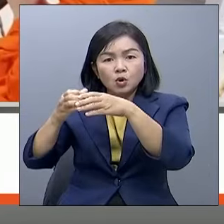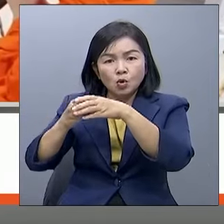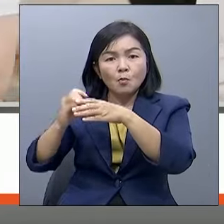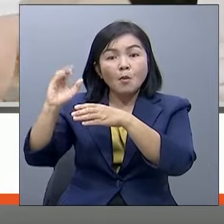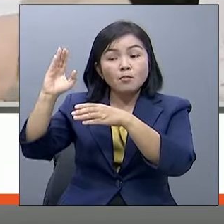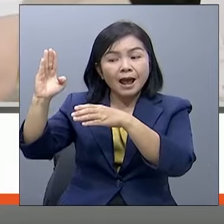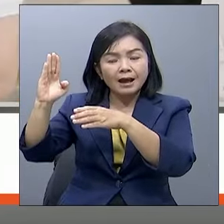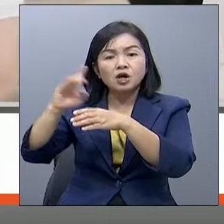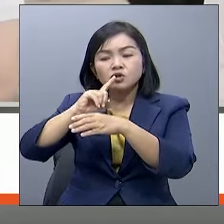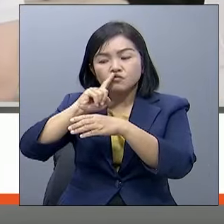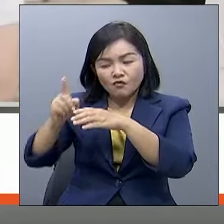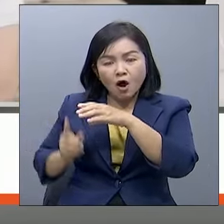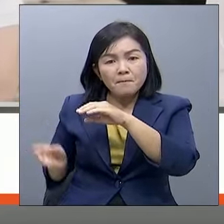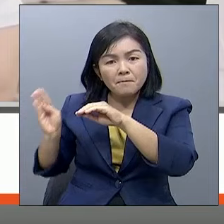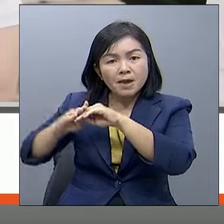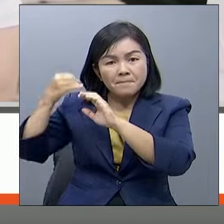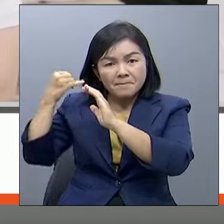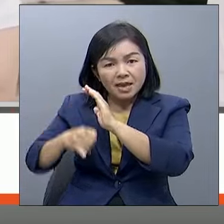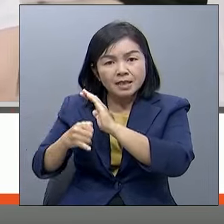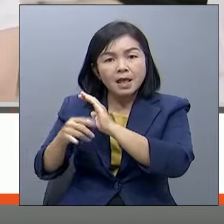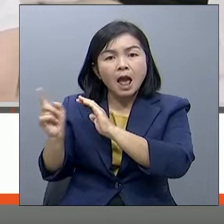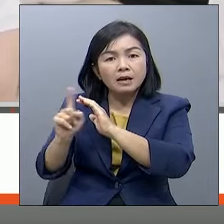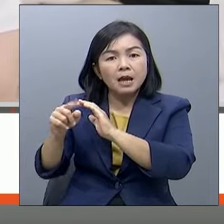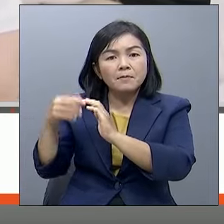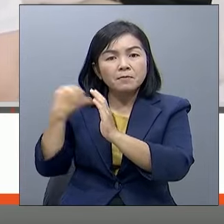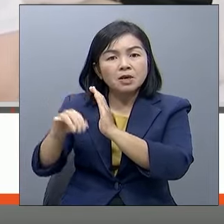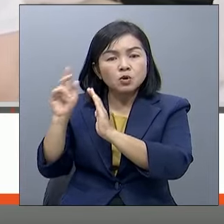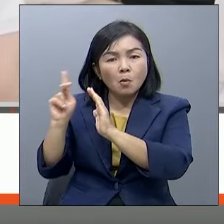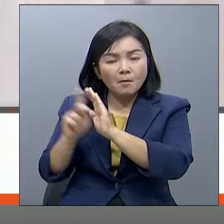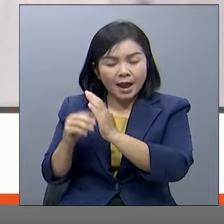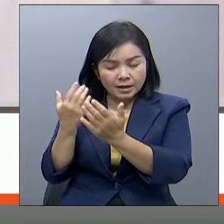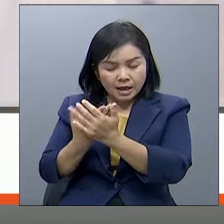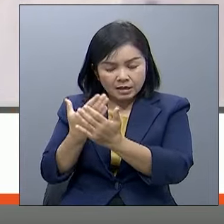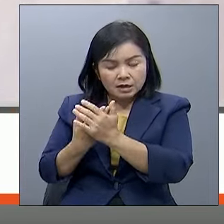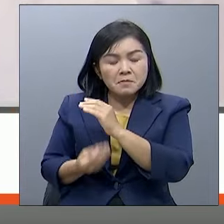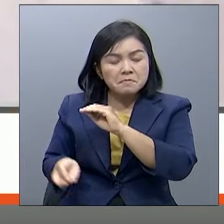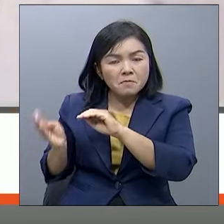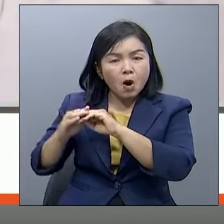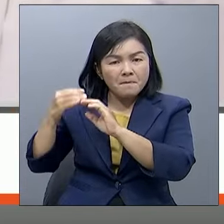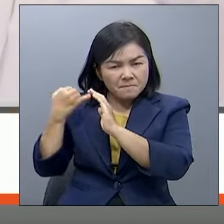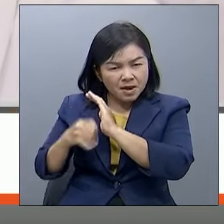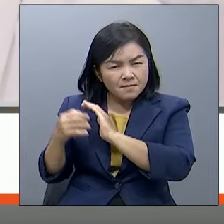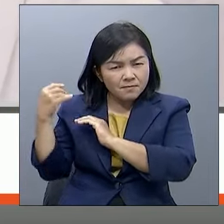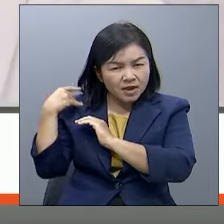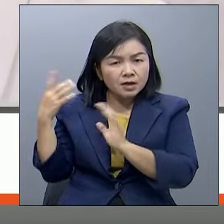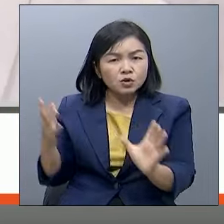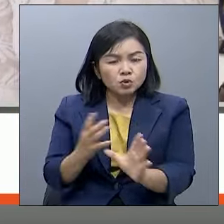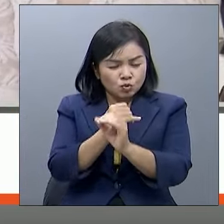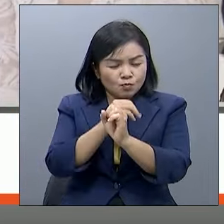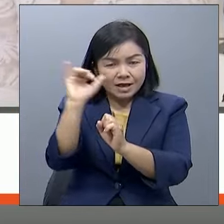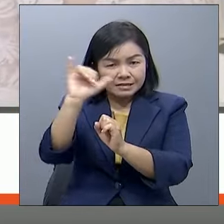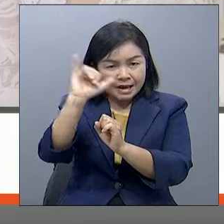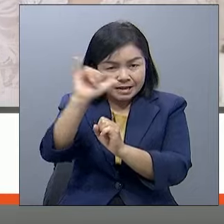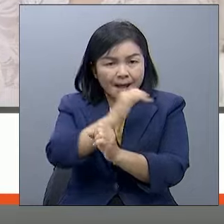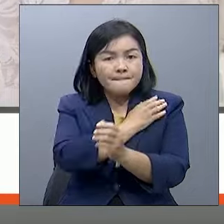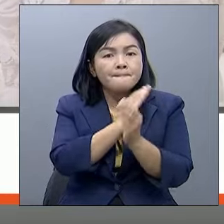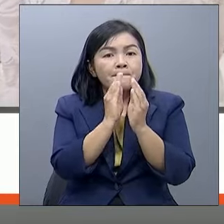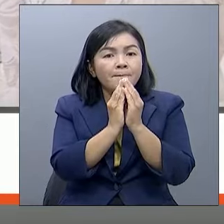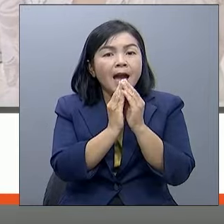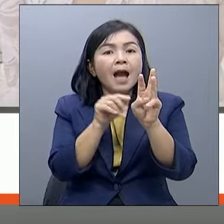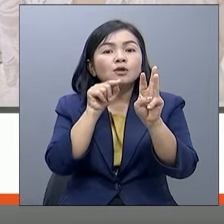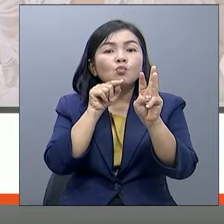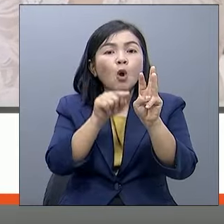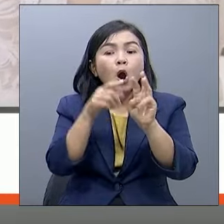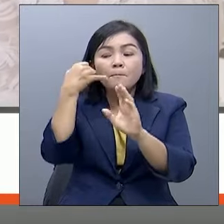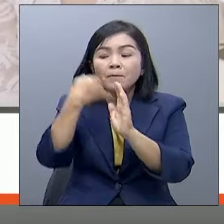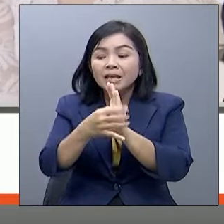าเพิ่มเติมเกี่ยวกับฐานความผิดฟอกเงินค่ะซึ่งตอนนี้ถือว่ายังไม่มีบทสรุปนะคะว่าท่านวชิรเมธีได้กระทำความผิด